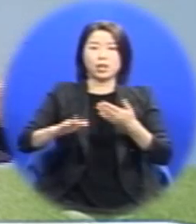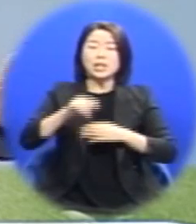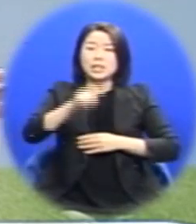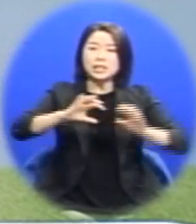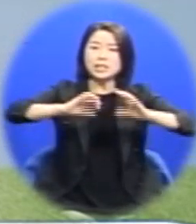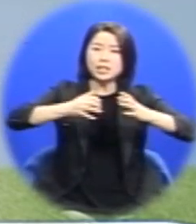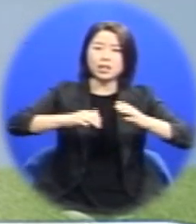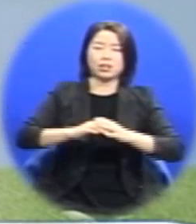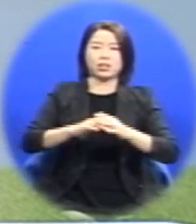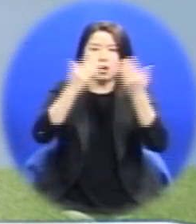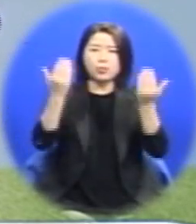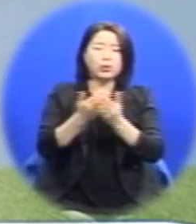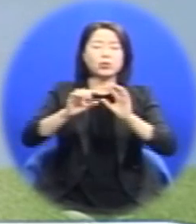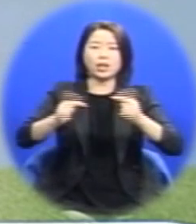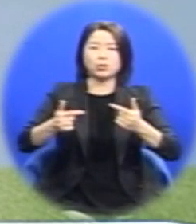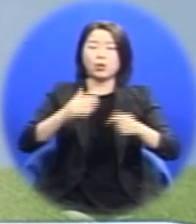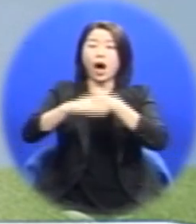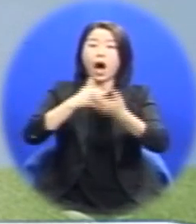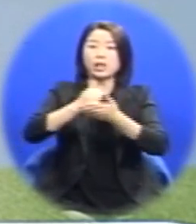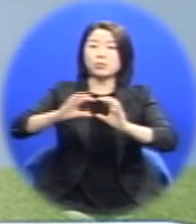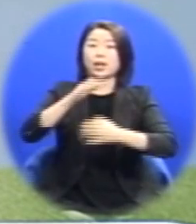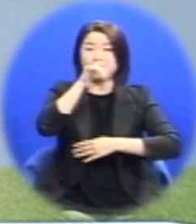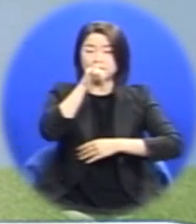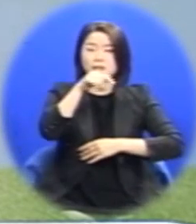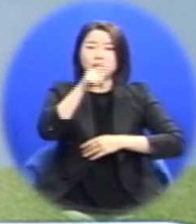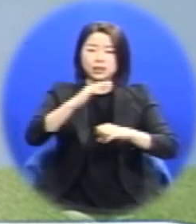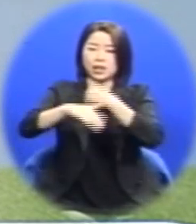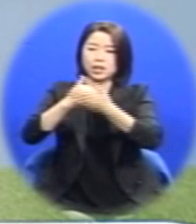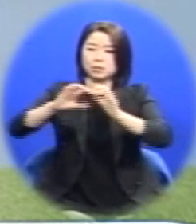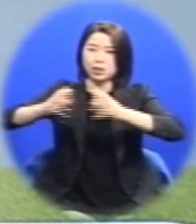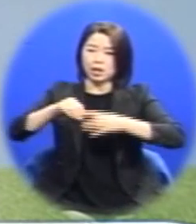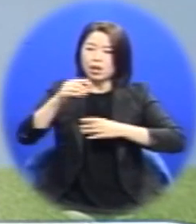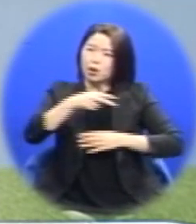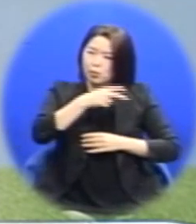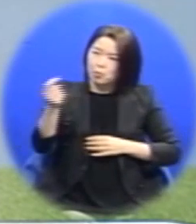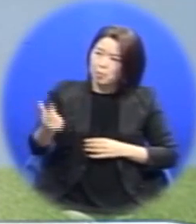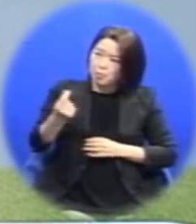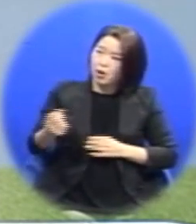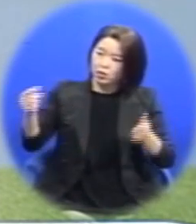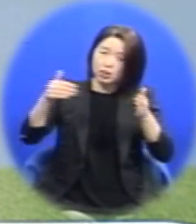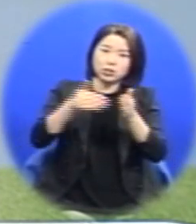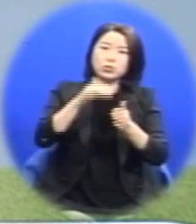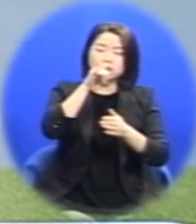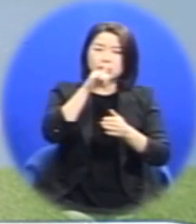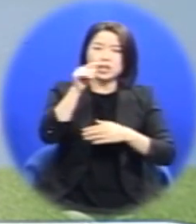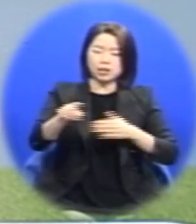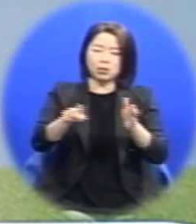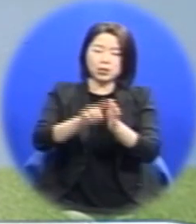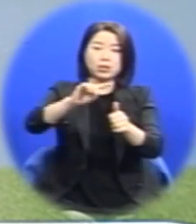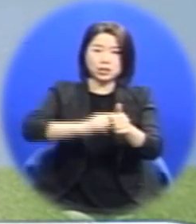세상이 전부가 아니고 하나님의 나라가 있어요. 그 하나님의 나라가 이제 곧 이 땅에 이루어져요. 이게 믿어지는